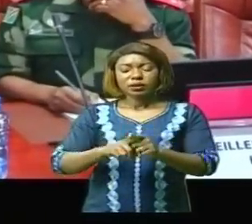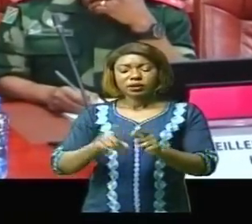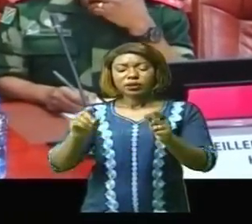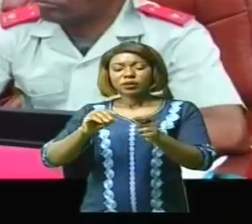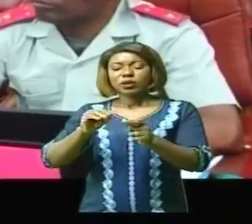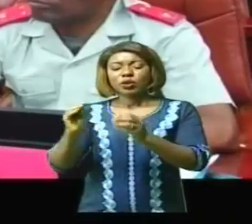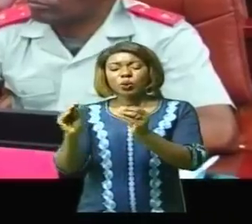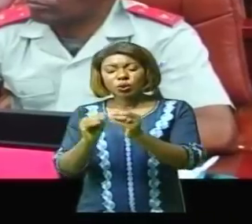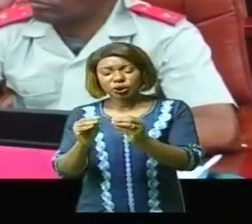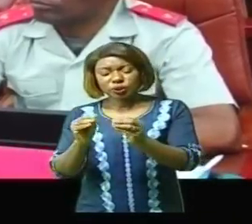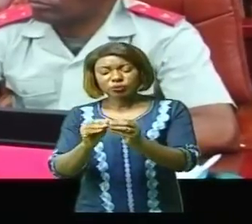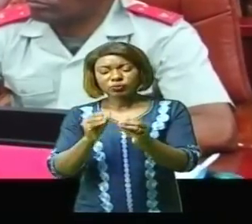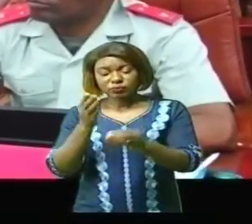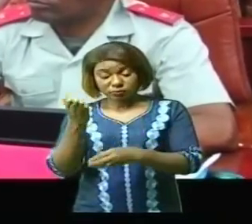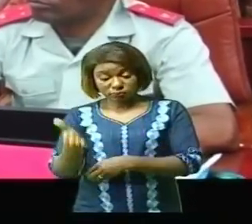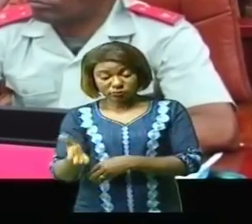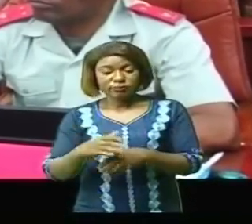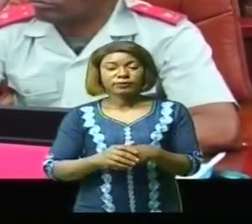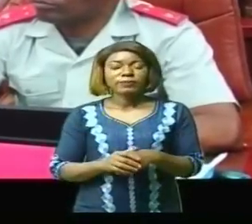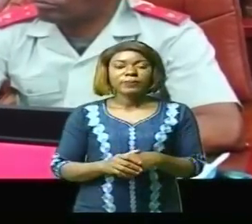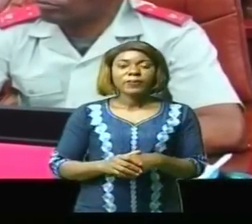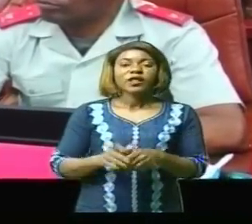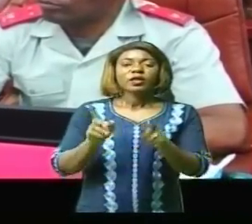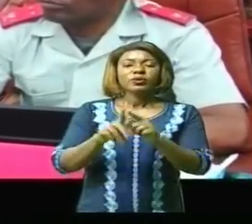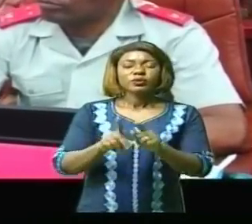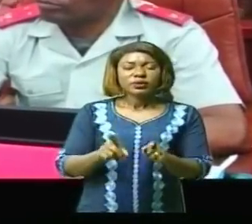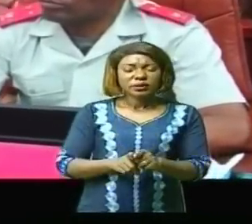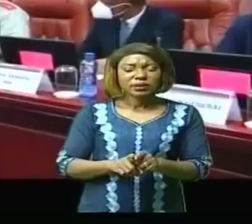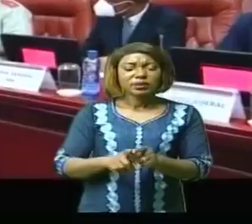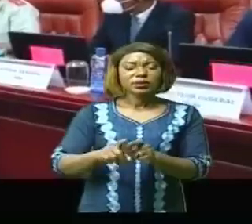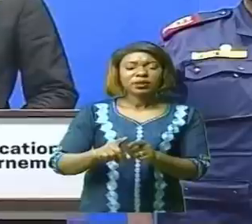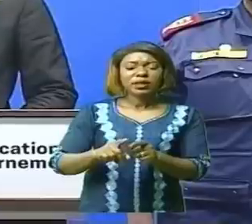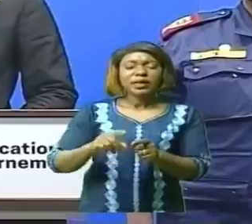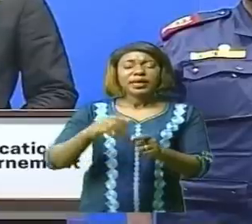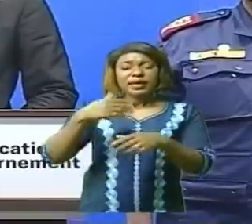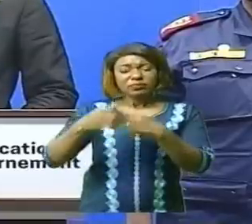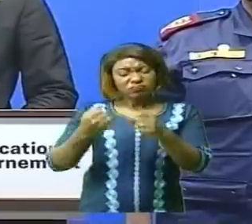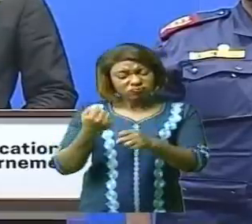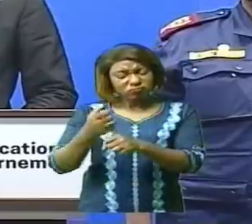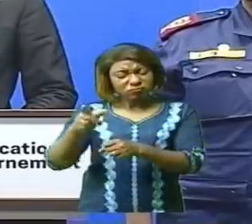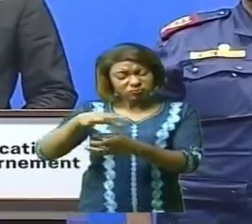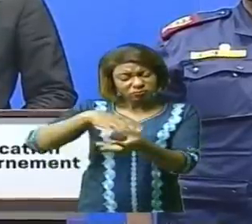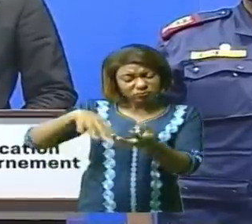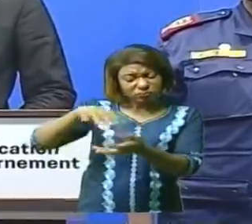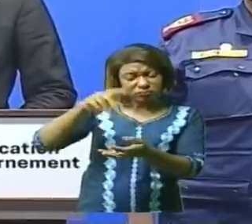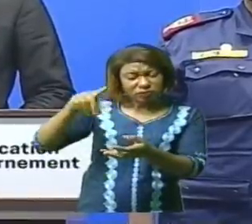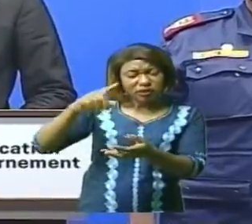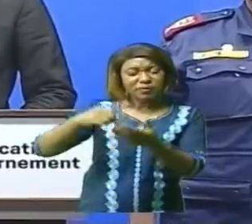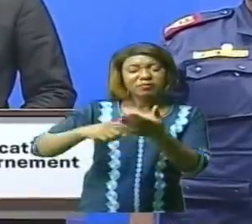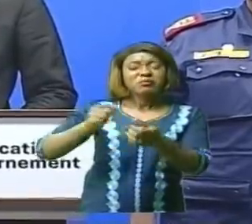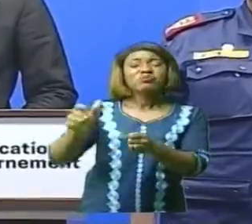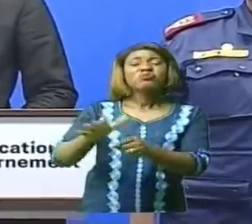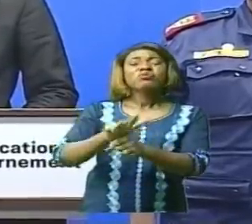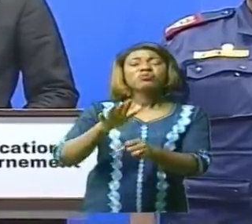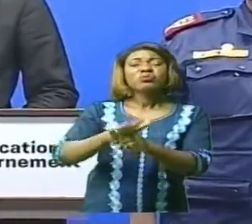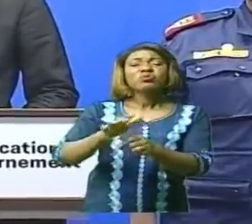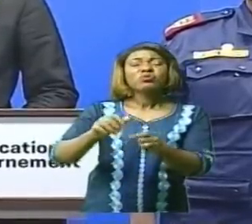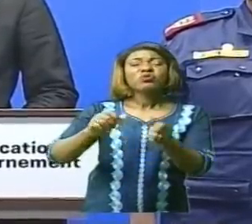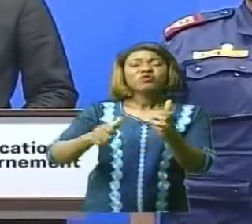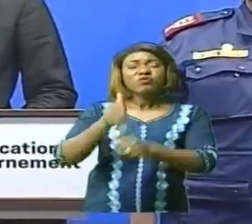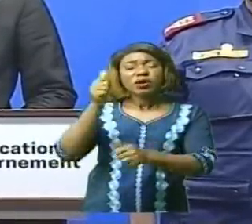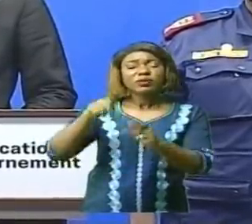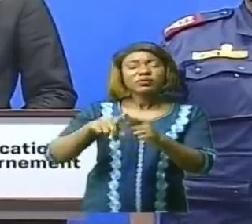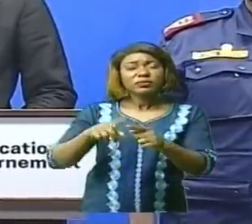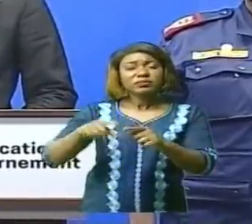Cet acte constitue une énième agression et une violation délibérée de l'intégrité territoriale